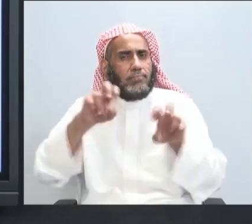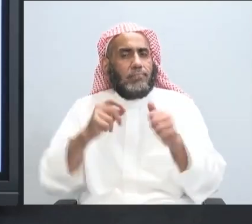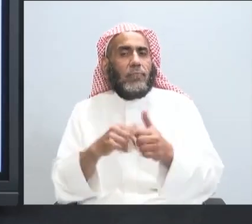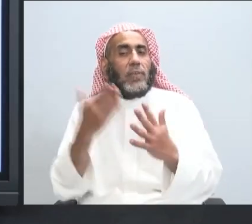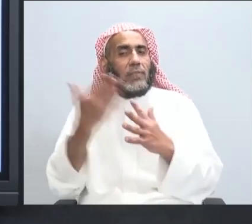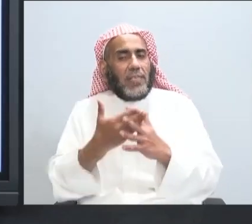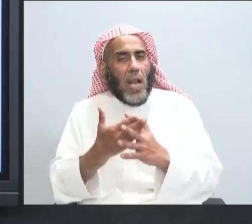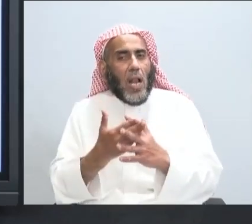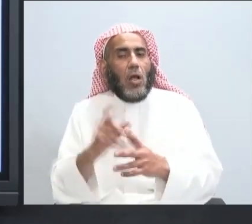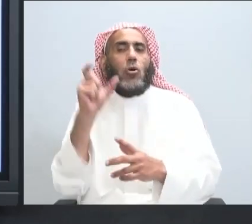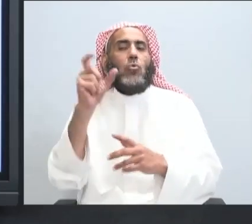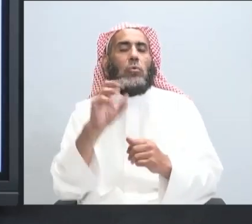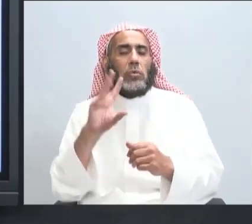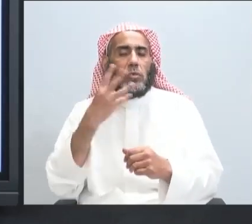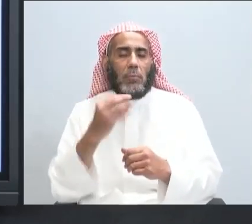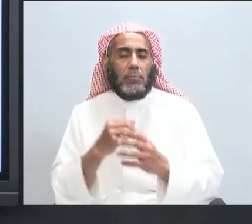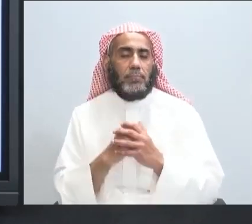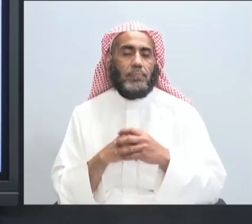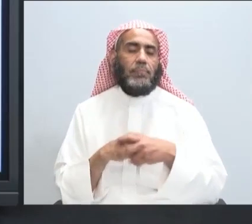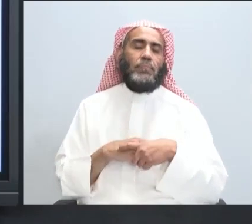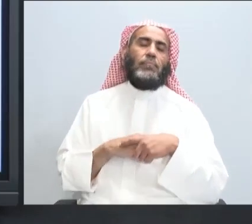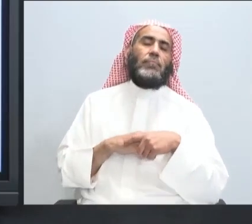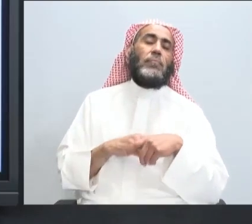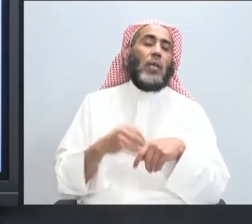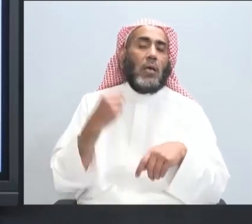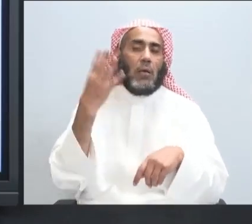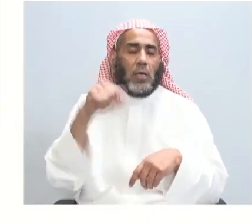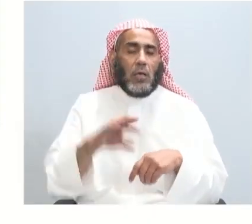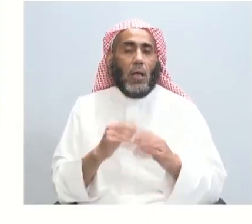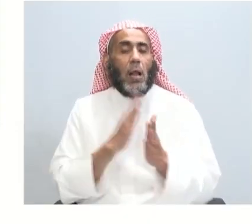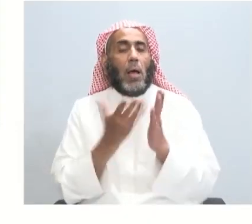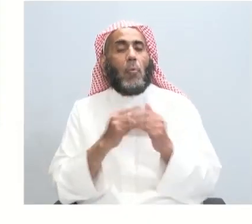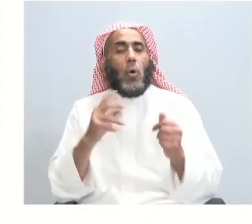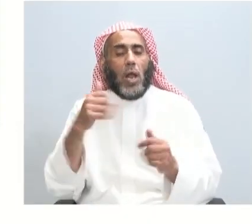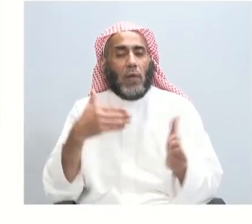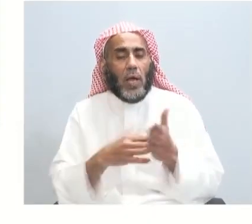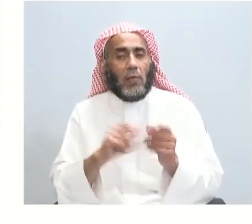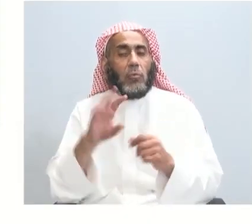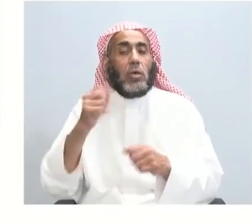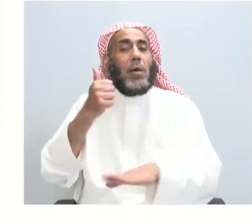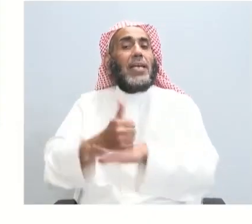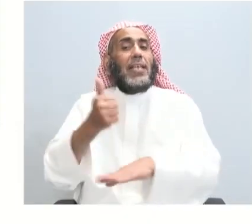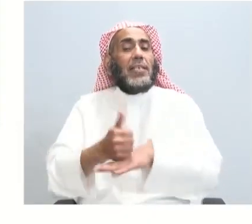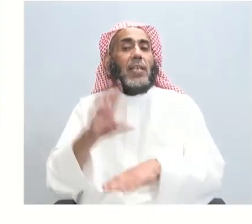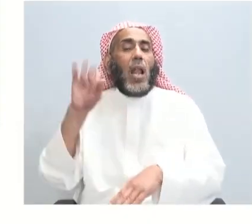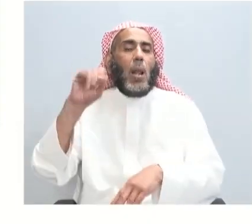فصل النون. جميل. الرابع عشر هنا، الباب هو الحرف الأخير في معجم أساس البلاغة